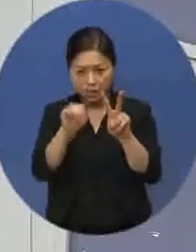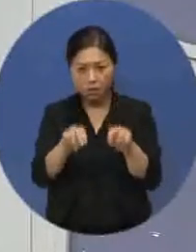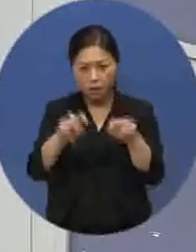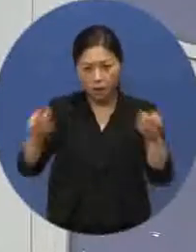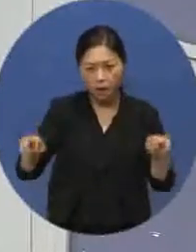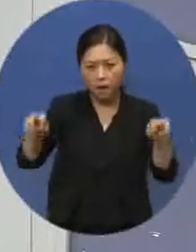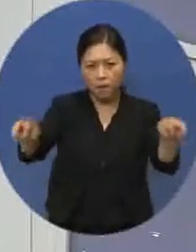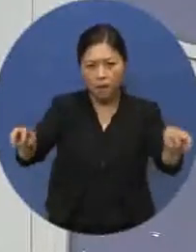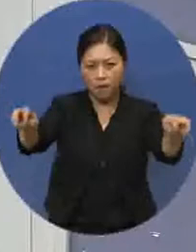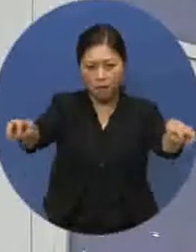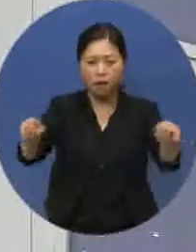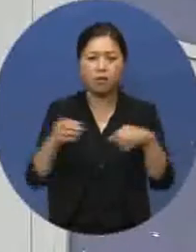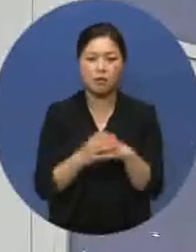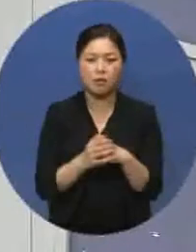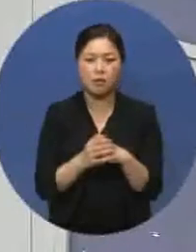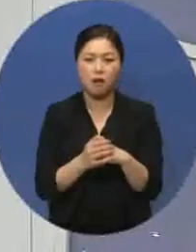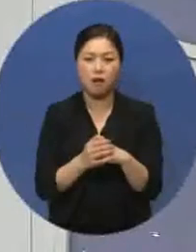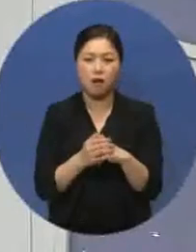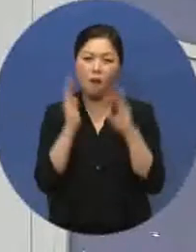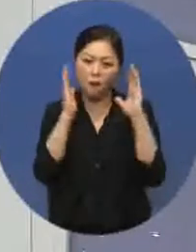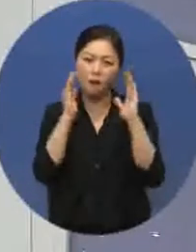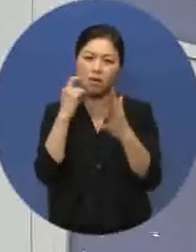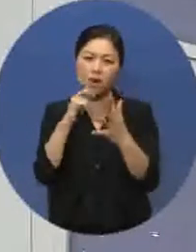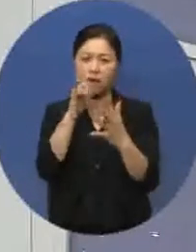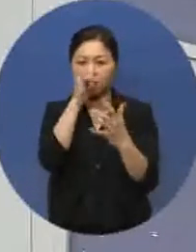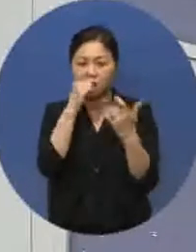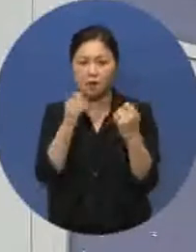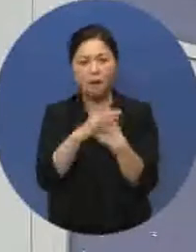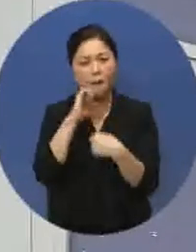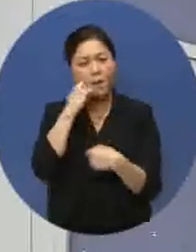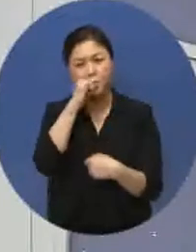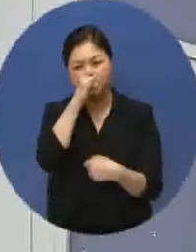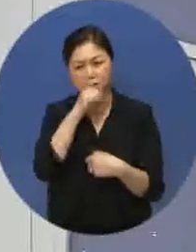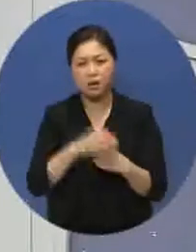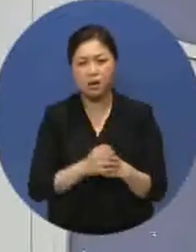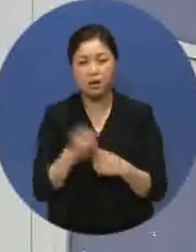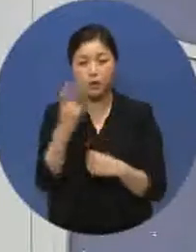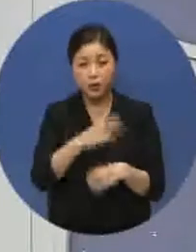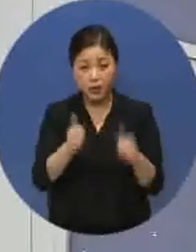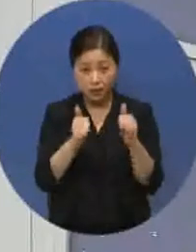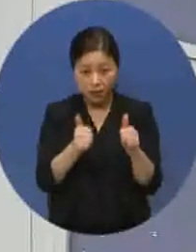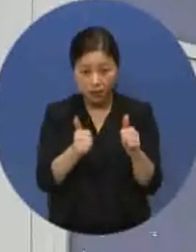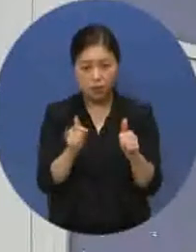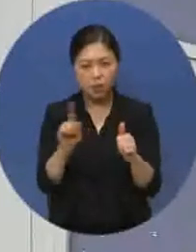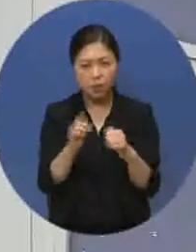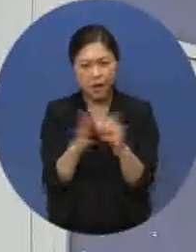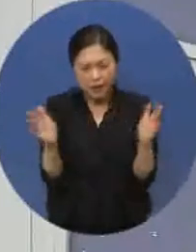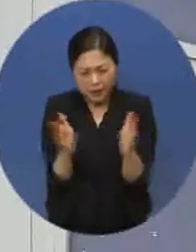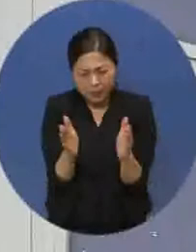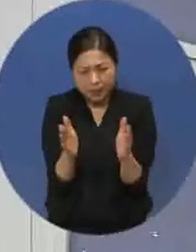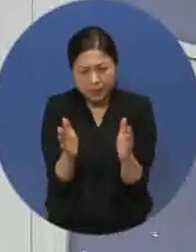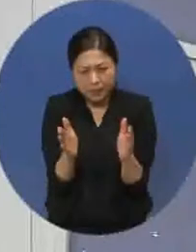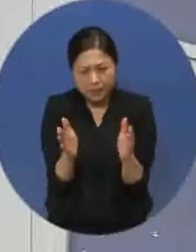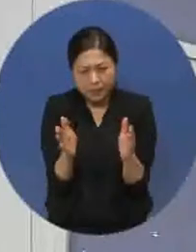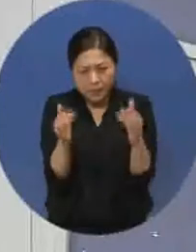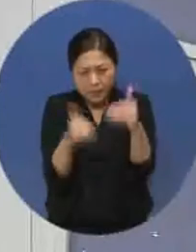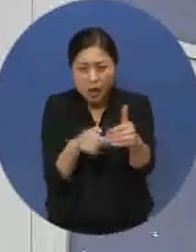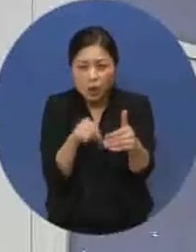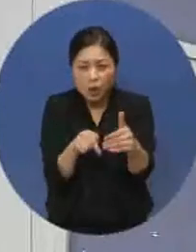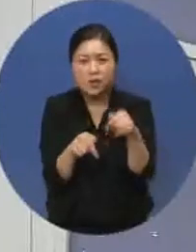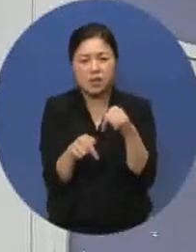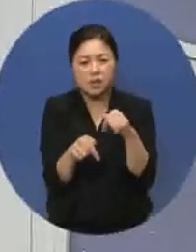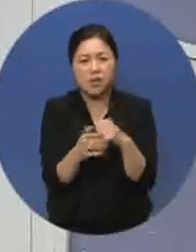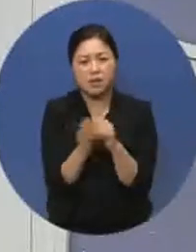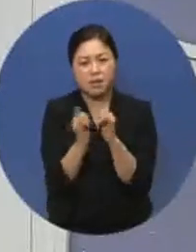두고 강의를 진행하고 있는데 많은 어려움이 사실 있습니다. 그리고 무엇보다도 재판은 밀집된 법정에서 좁은